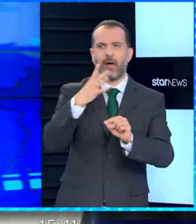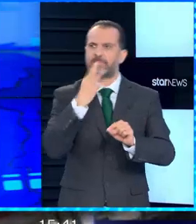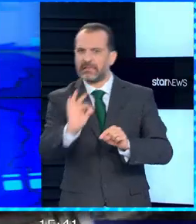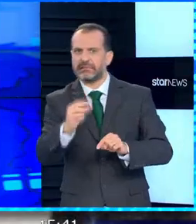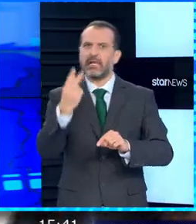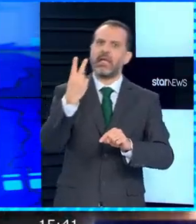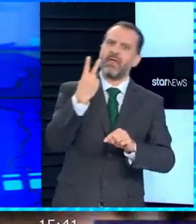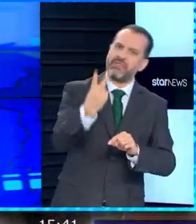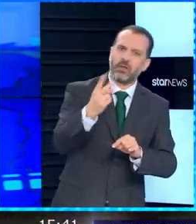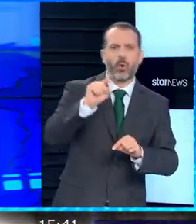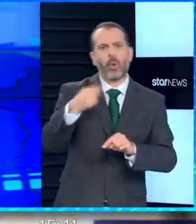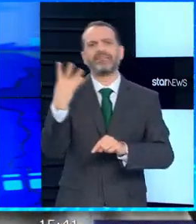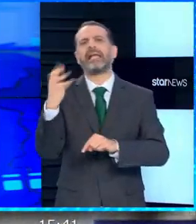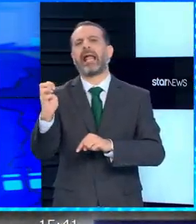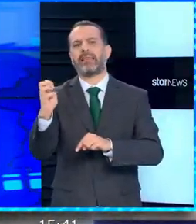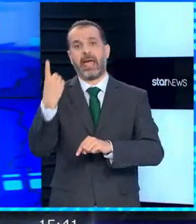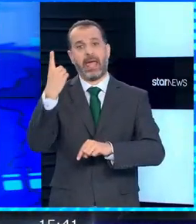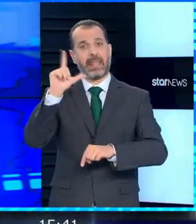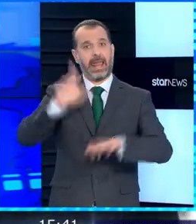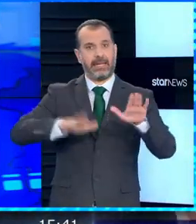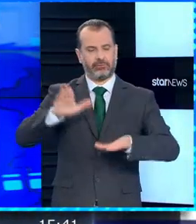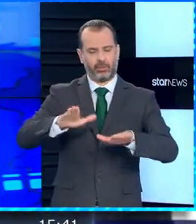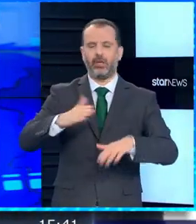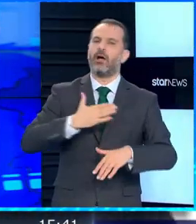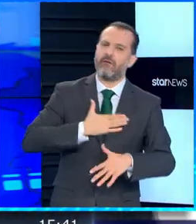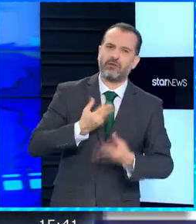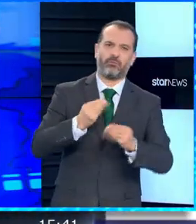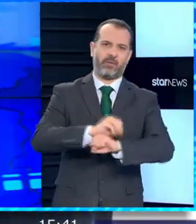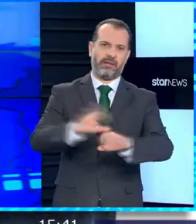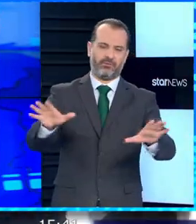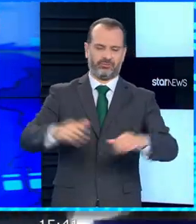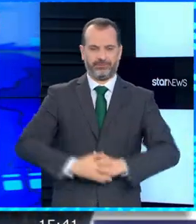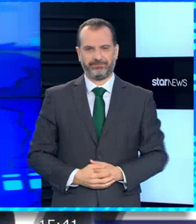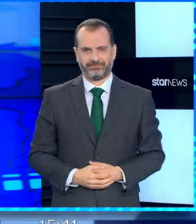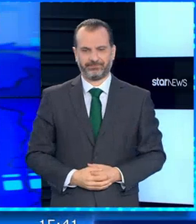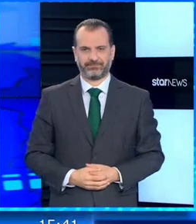και τα 2,40 ευρώ λεπτά το λίτρο. Ευχαριστώ πολύ, Γιώργο.